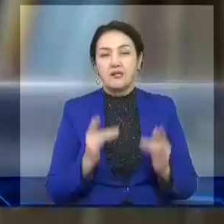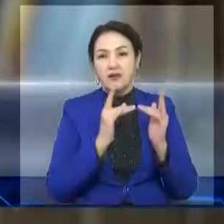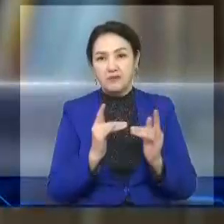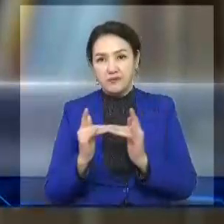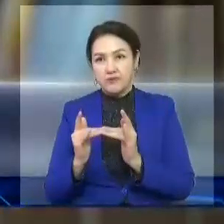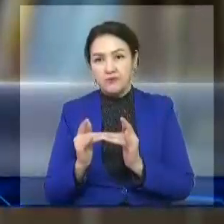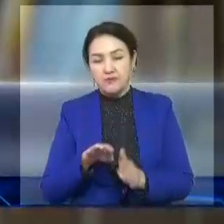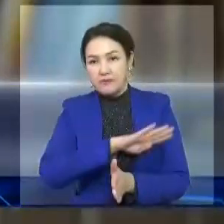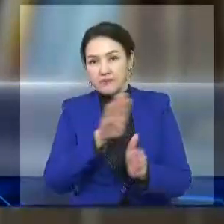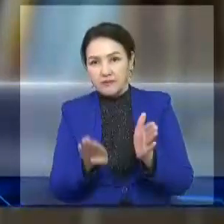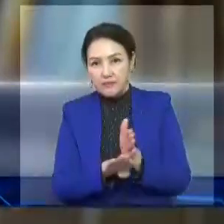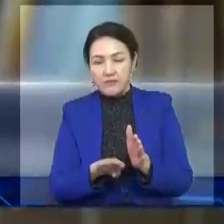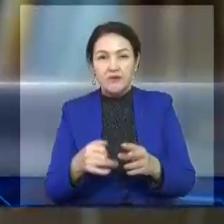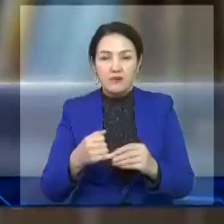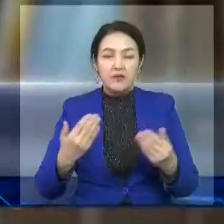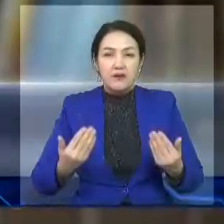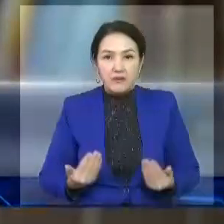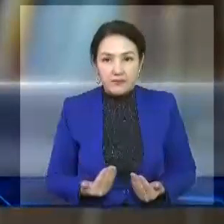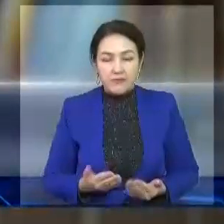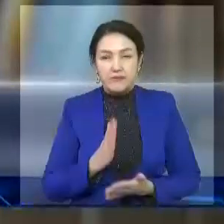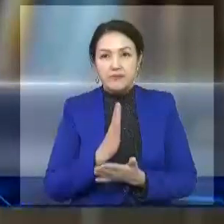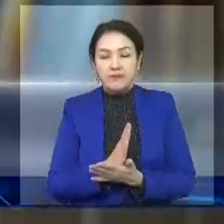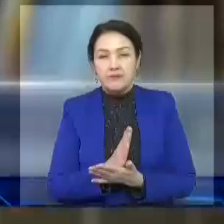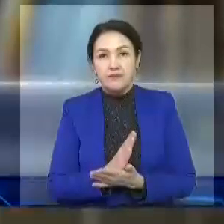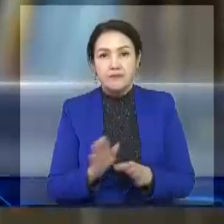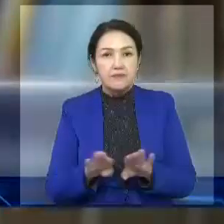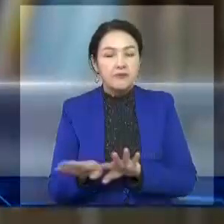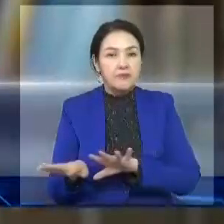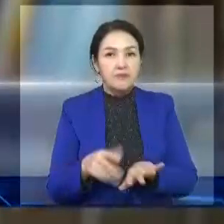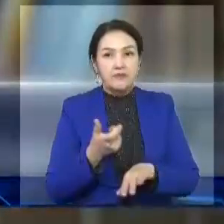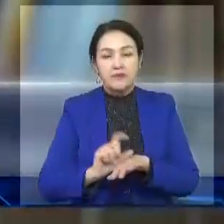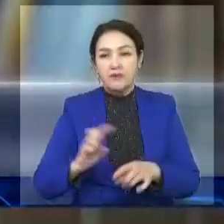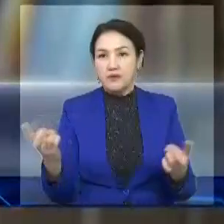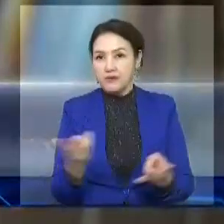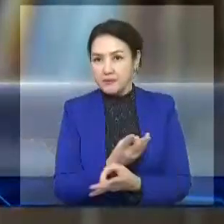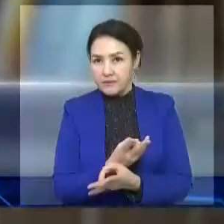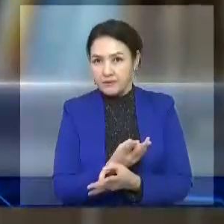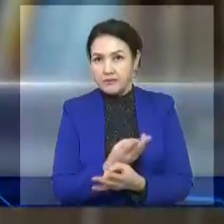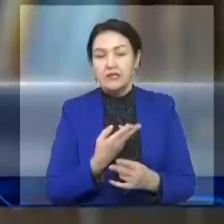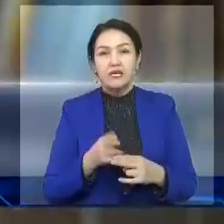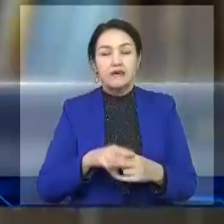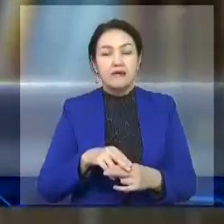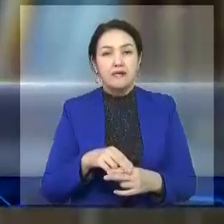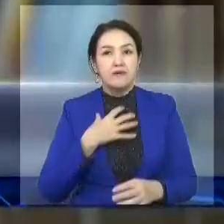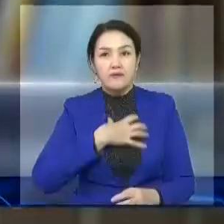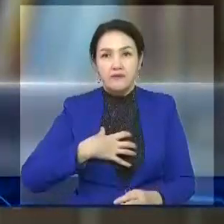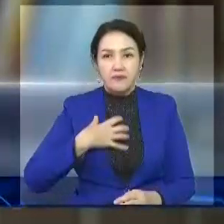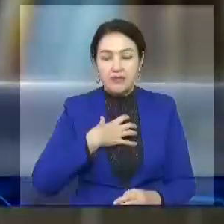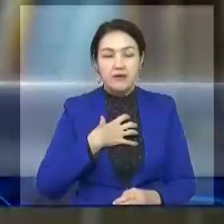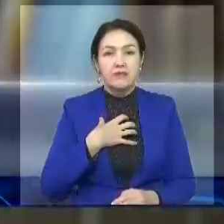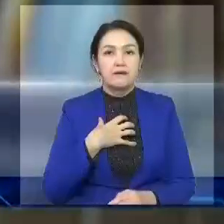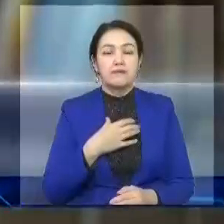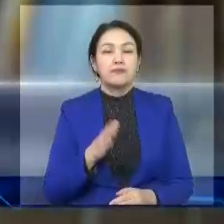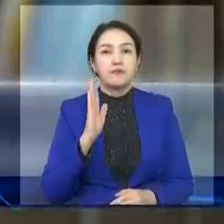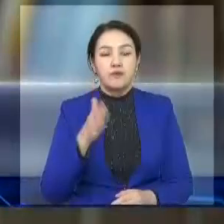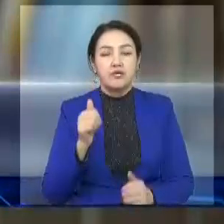общагах или подвалах даже. Вот поэтому такие мероприятия очень нужны. Это значимый проект.